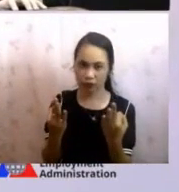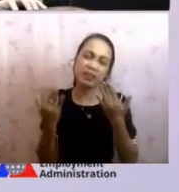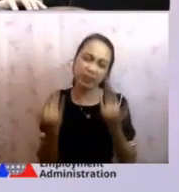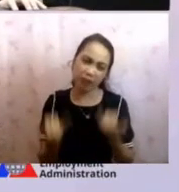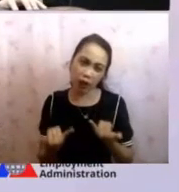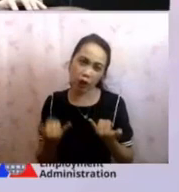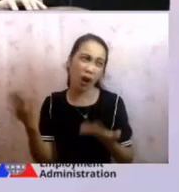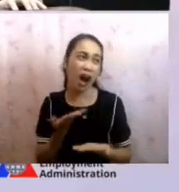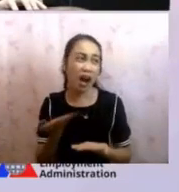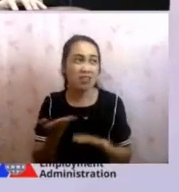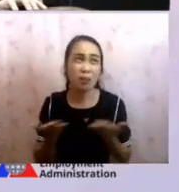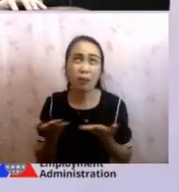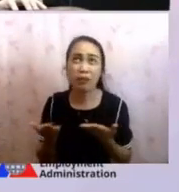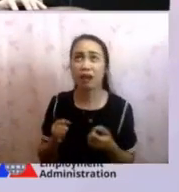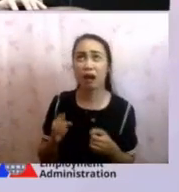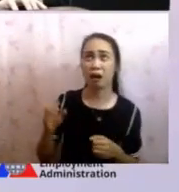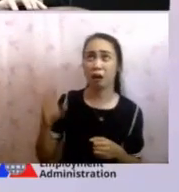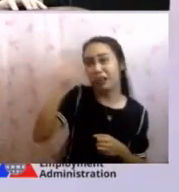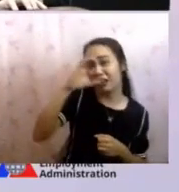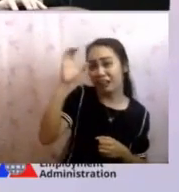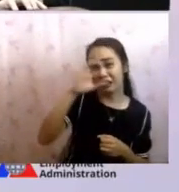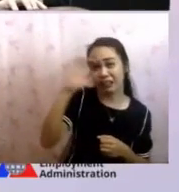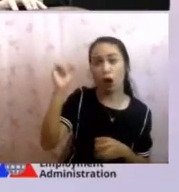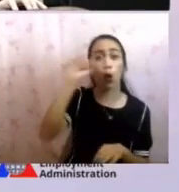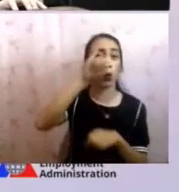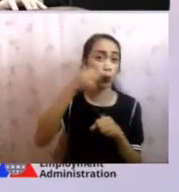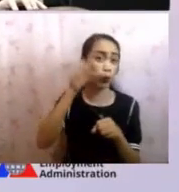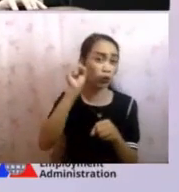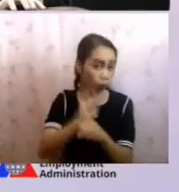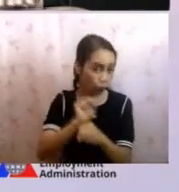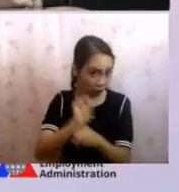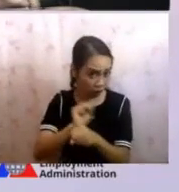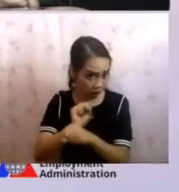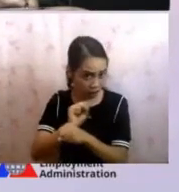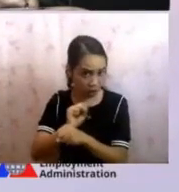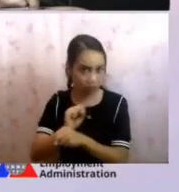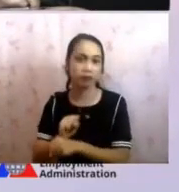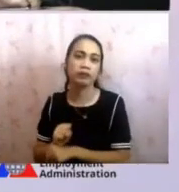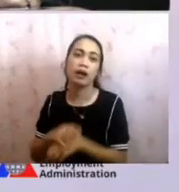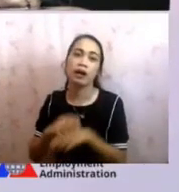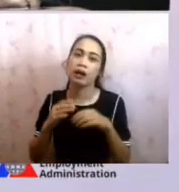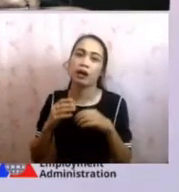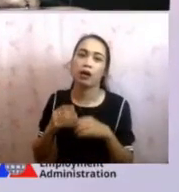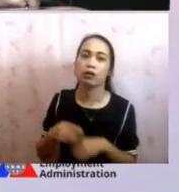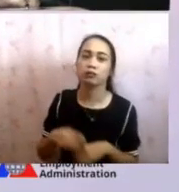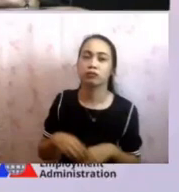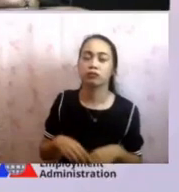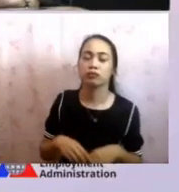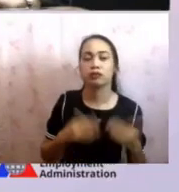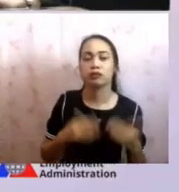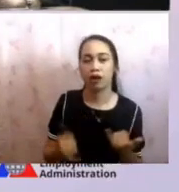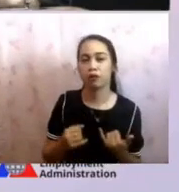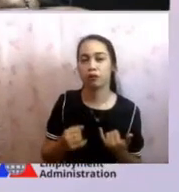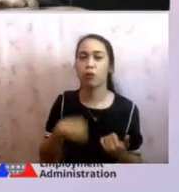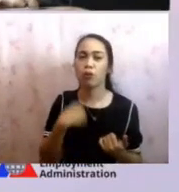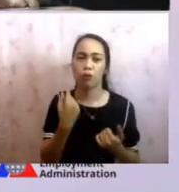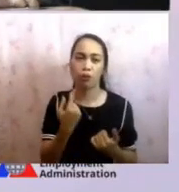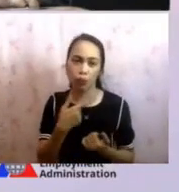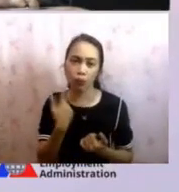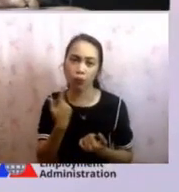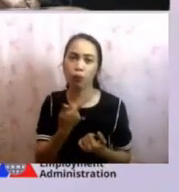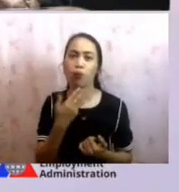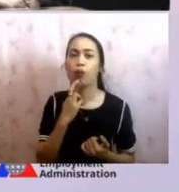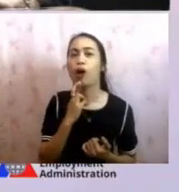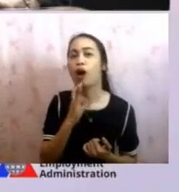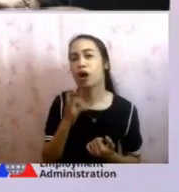our job search partners. We have the Public Employment Service Office. And if you listen sa to ang peso orientation,